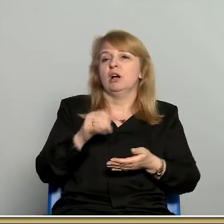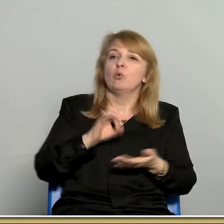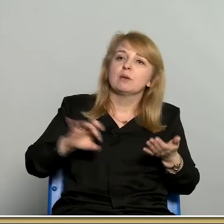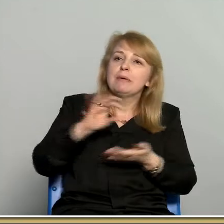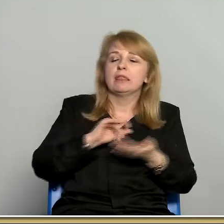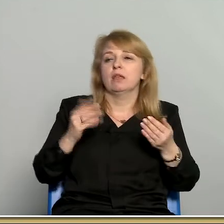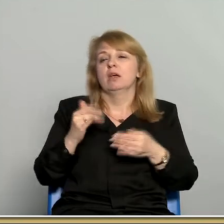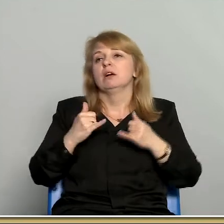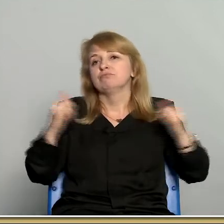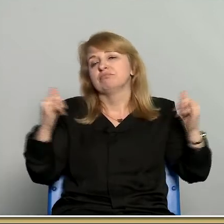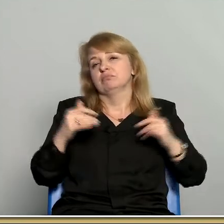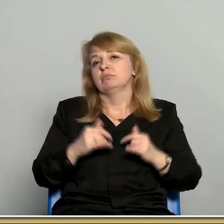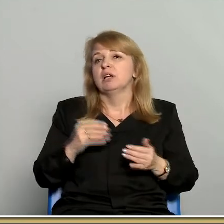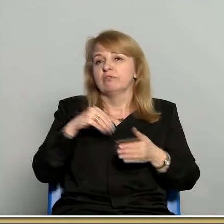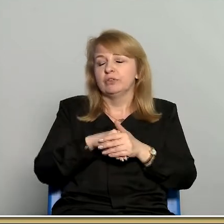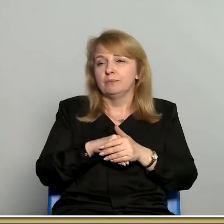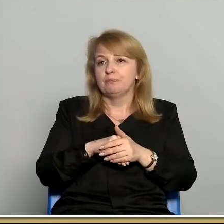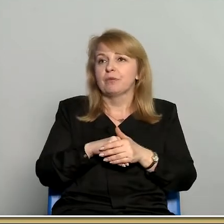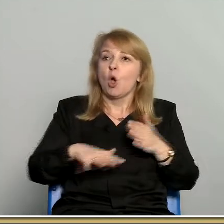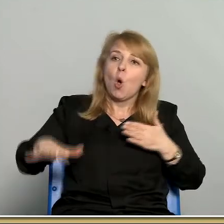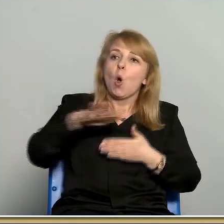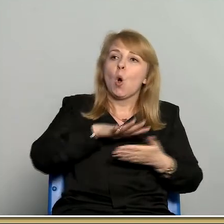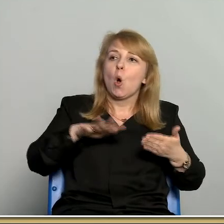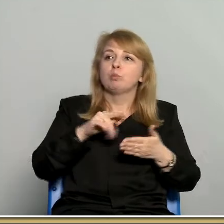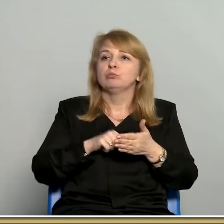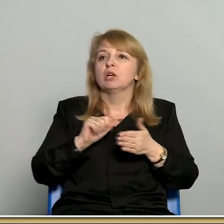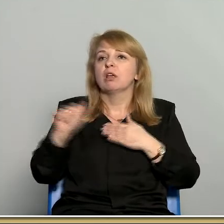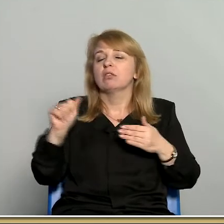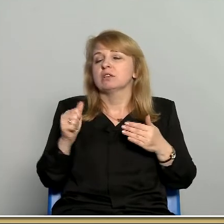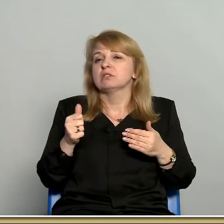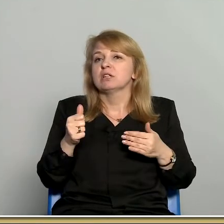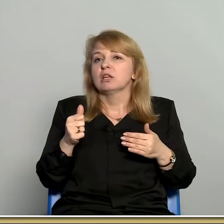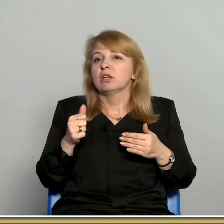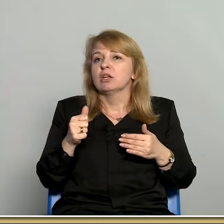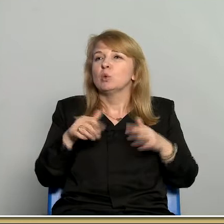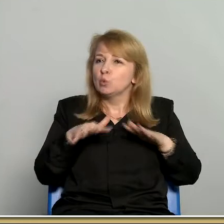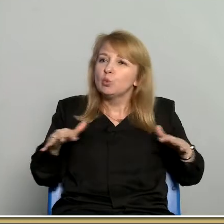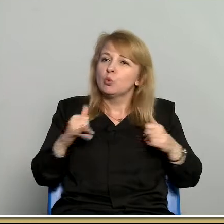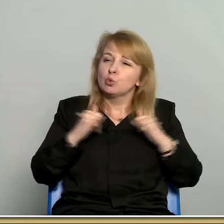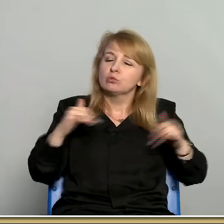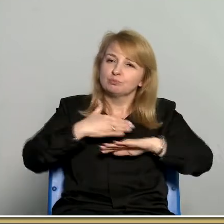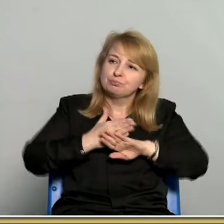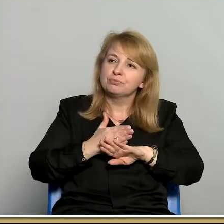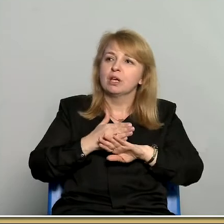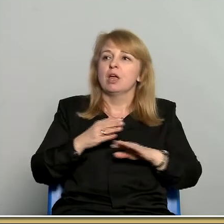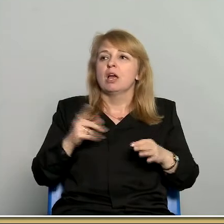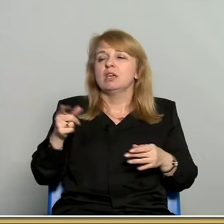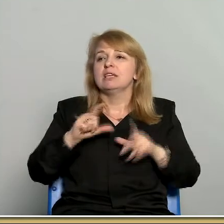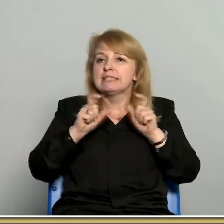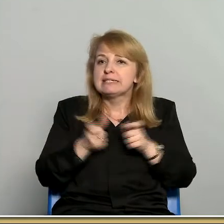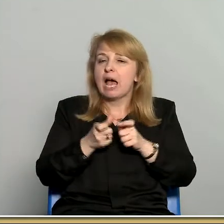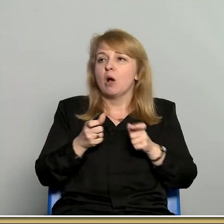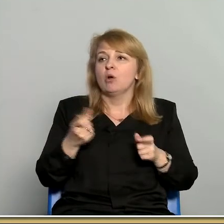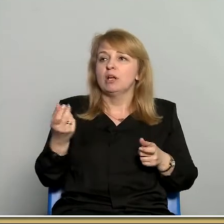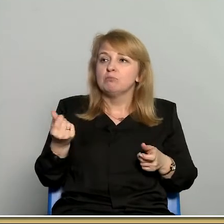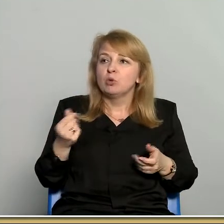i tylko w obszarach osi problemowych z dosyć dużą alokacją i całościową